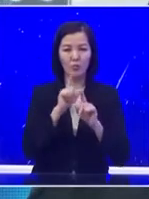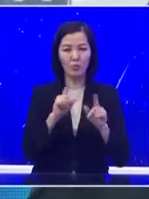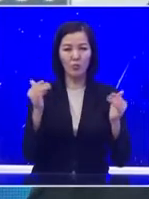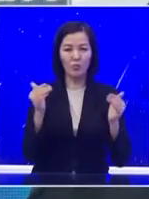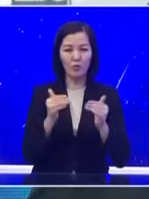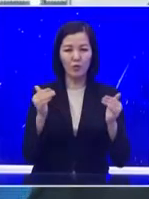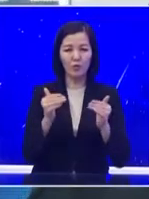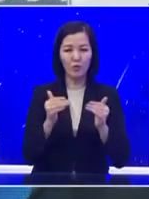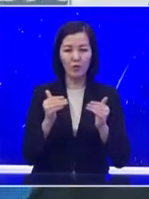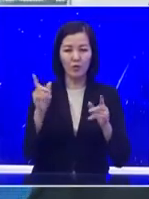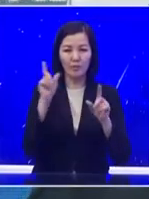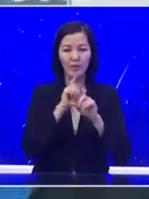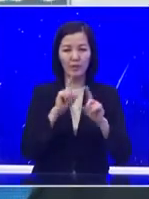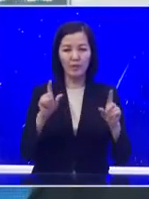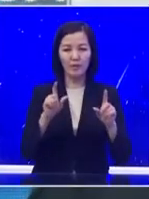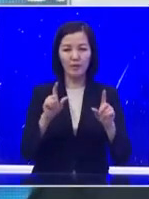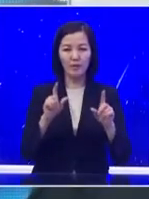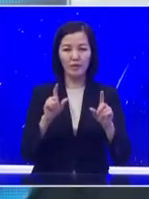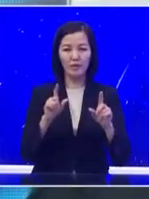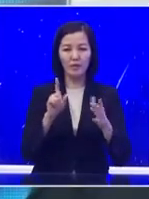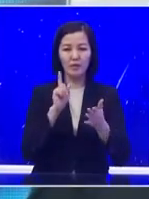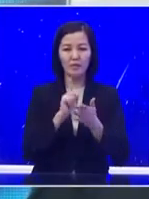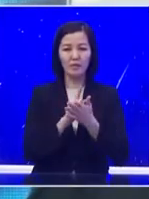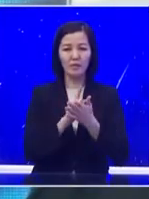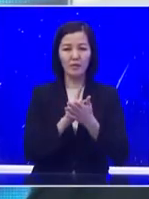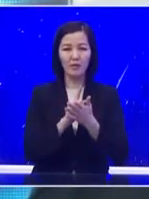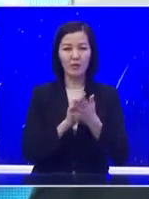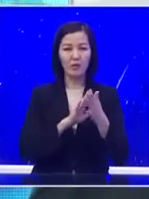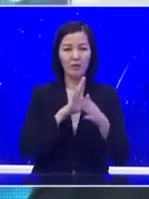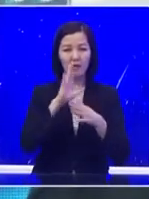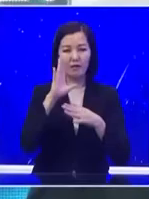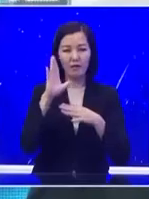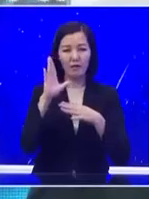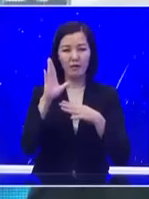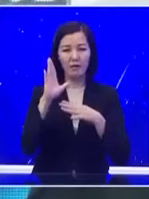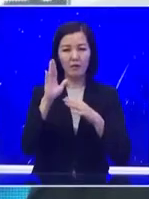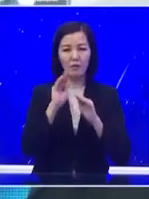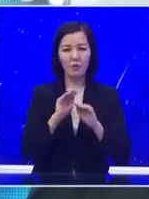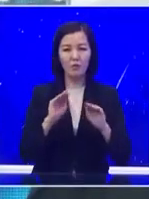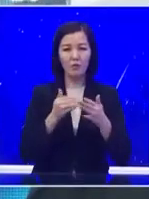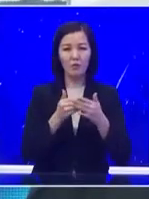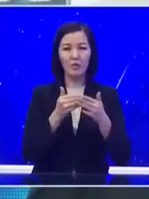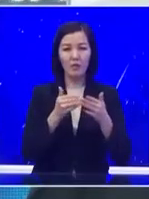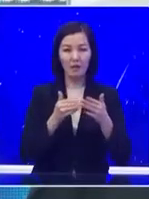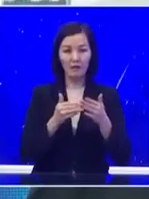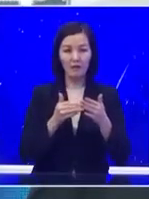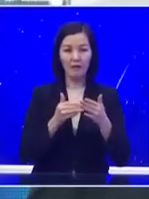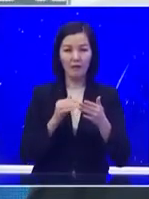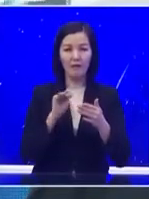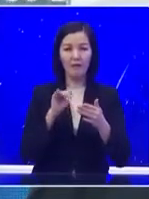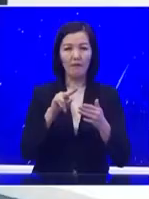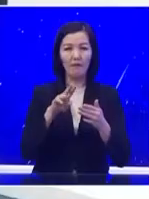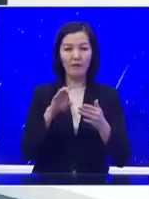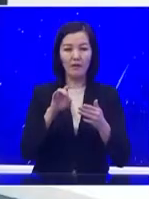дейміз, оларда арна міндетті түрде таңғы оқушыларды қабылдаған кезде фильтр жасау